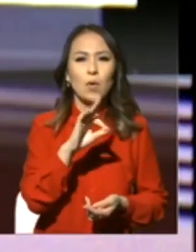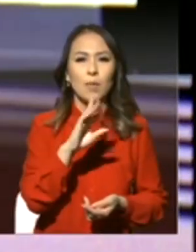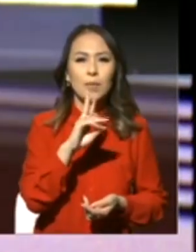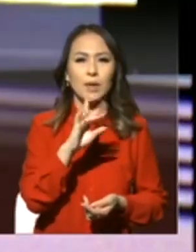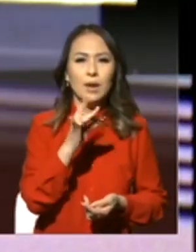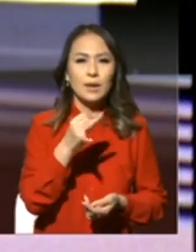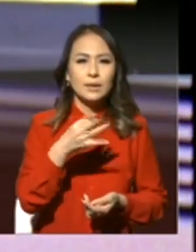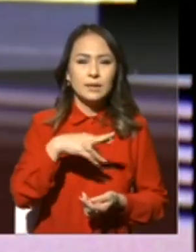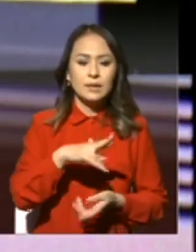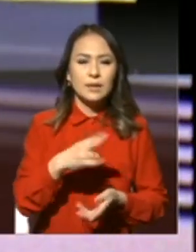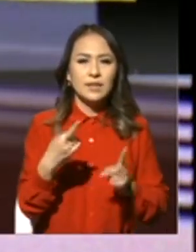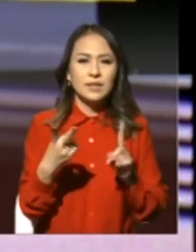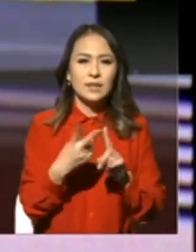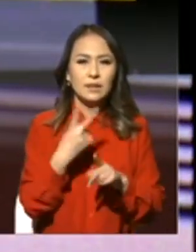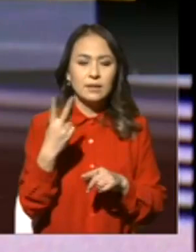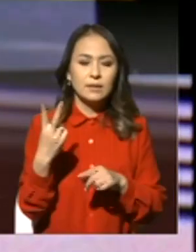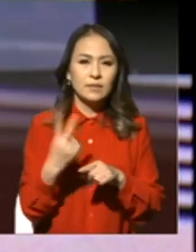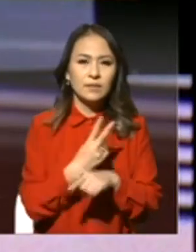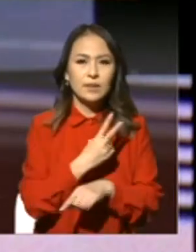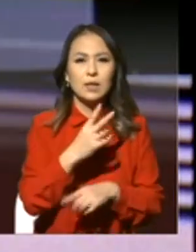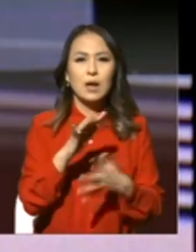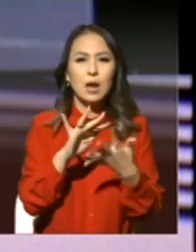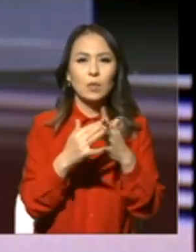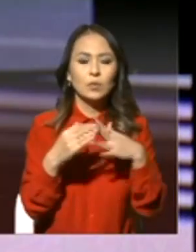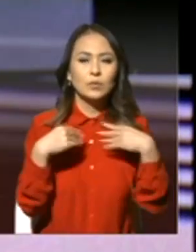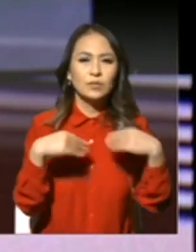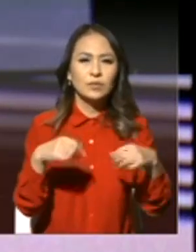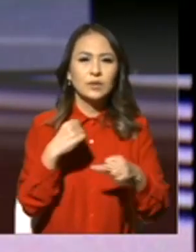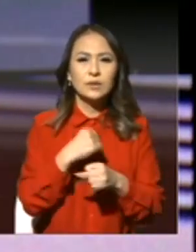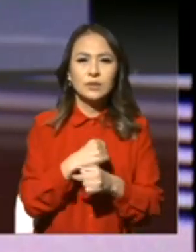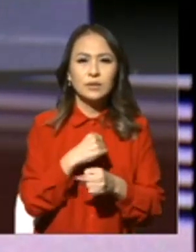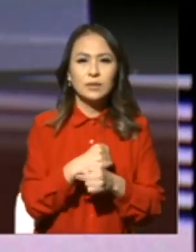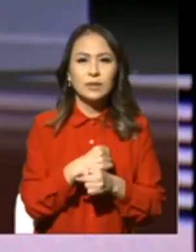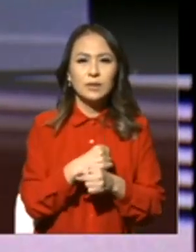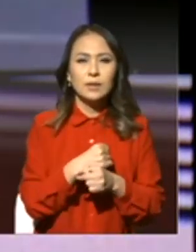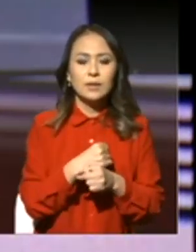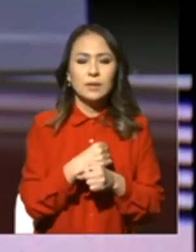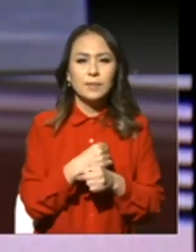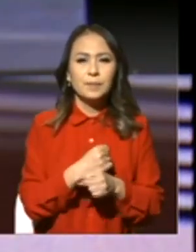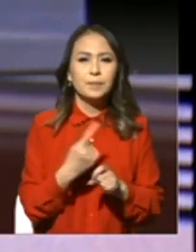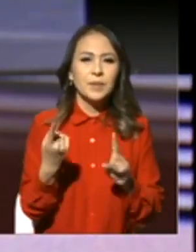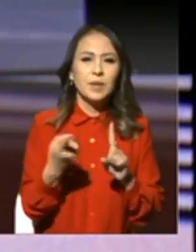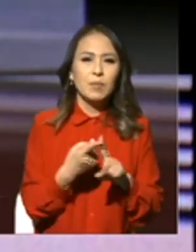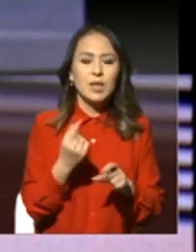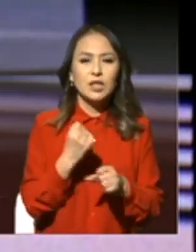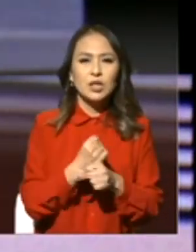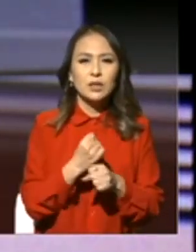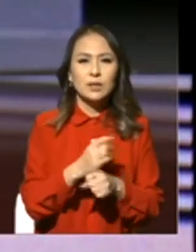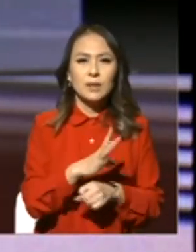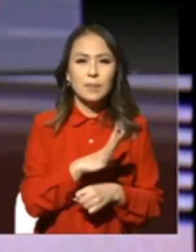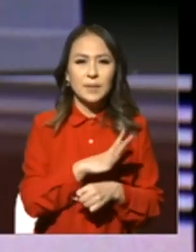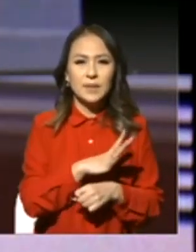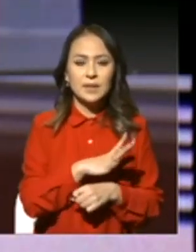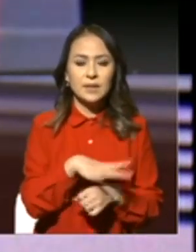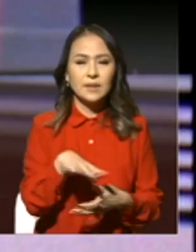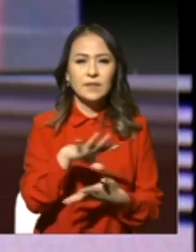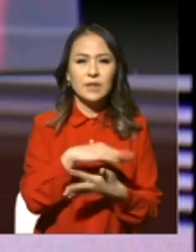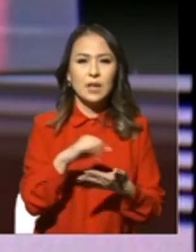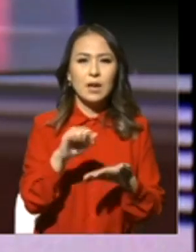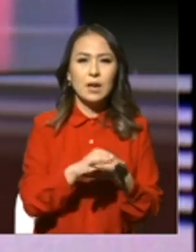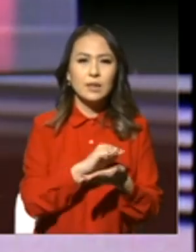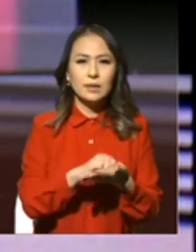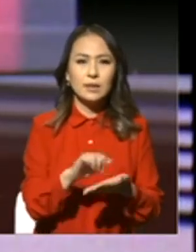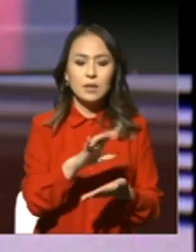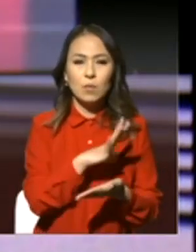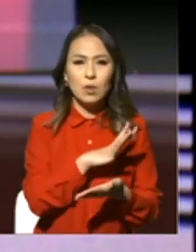рет ауыл шаруашылық осы науқанды жасады. Кооперацияны бір рет жасатқызды, содан кейін бәрі қағазда болатын,